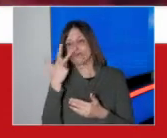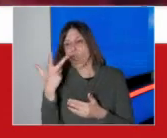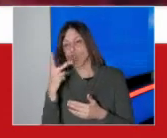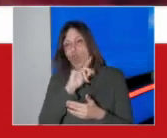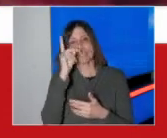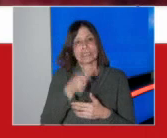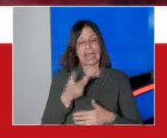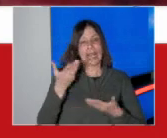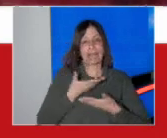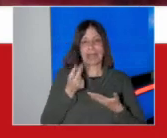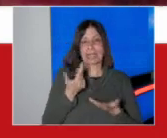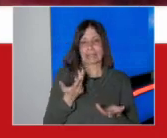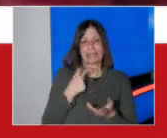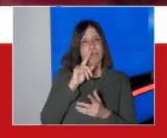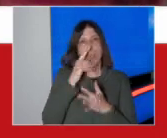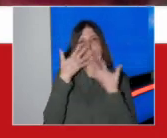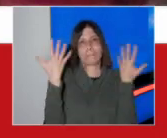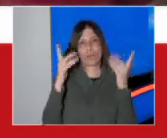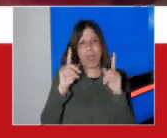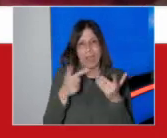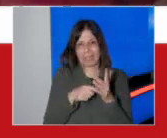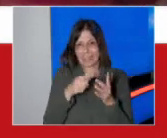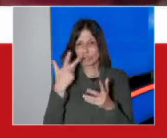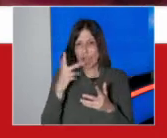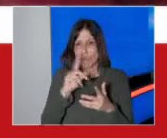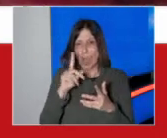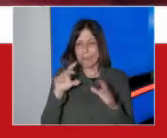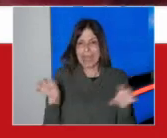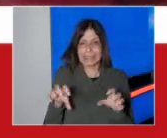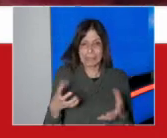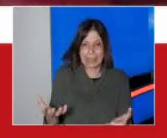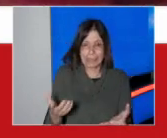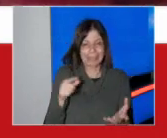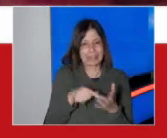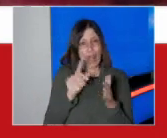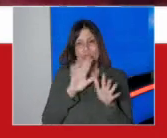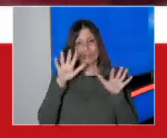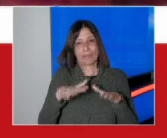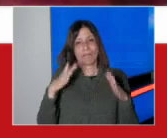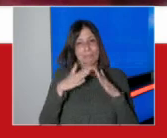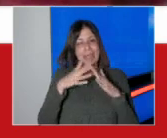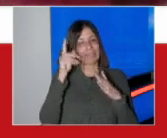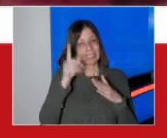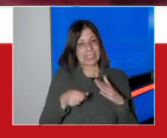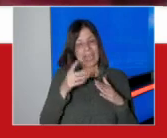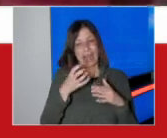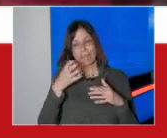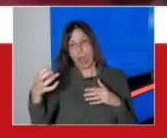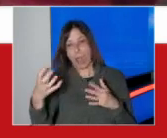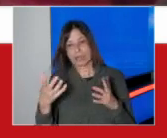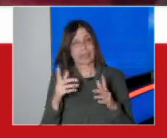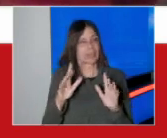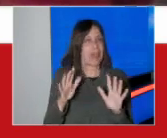לא צריך לקבל כסף? לא ברור לי למה, כי ילדים בני 3 לא מעצבנים, כי הם לא יושבים בבית וצריך לשים אותם במעון,